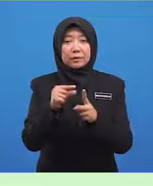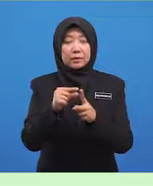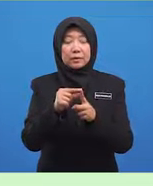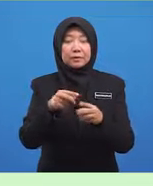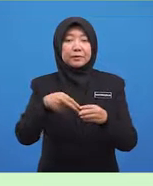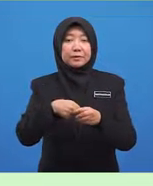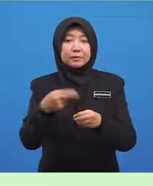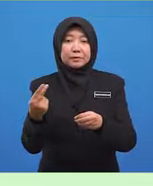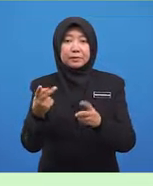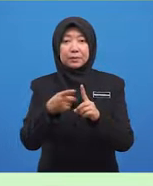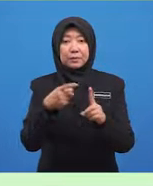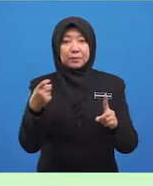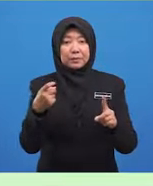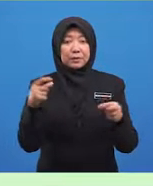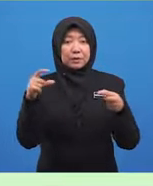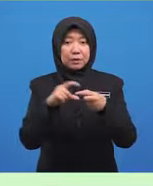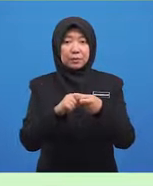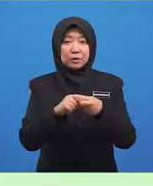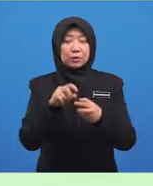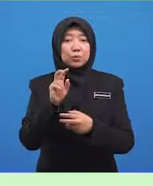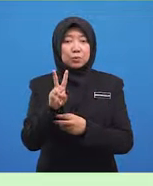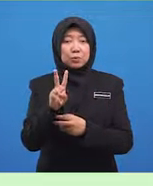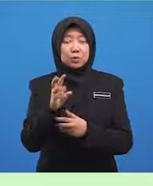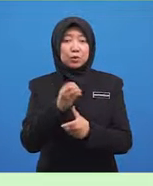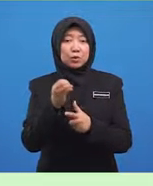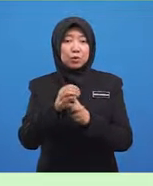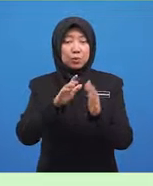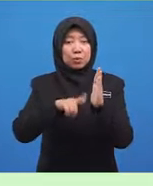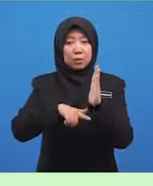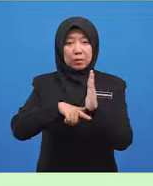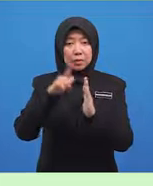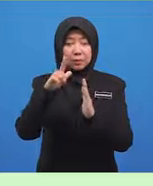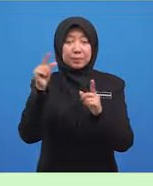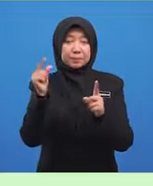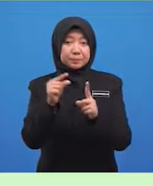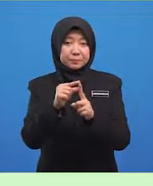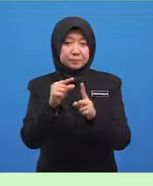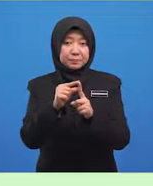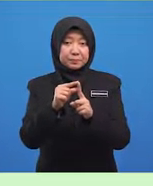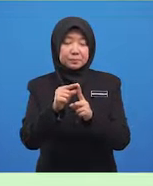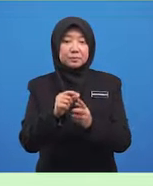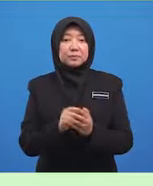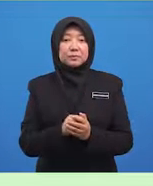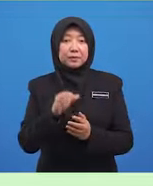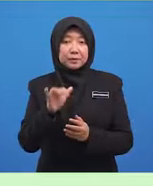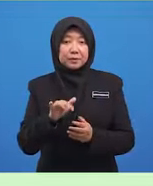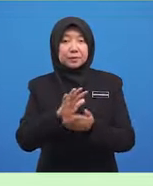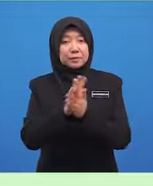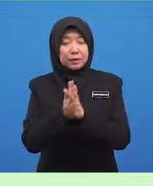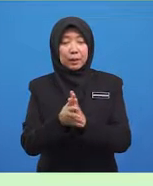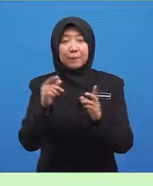yang terhasil daripada gabungan dua atau lebih perkataan yang